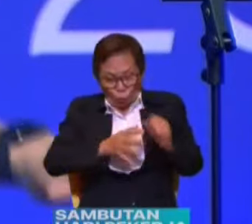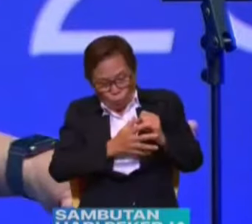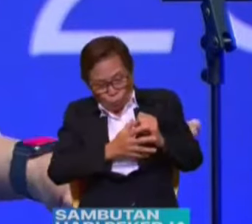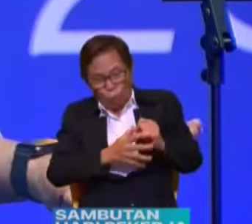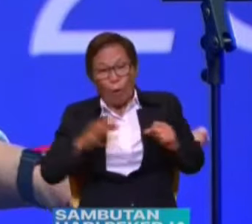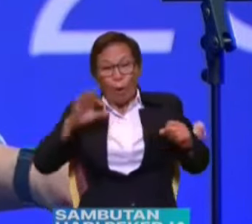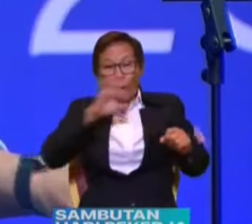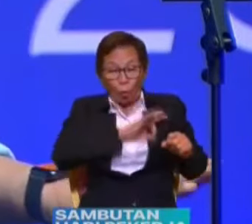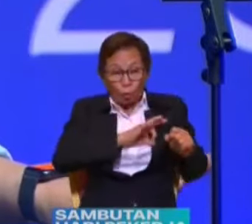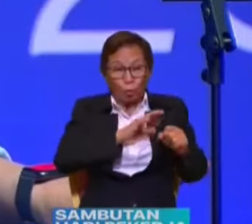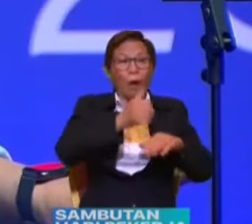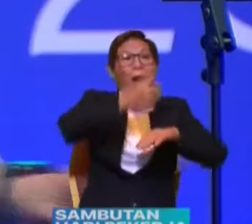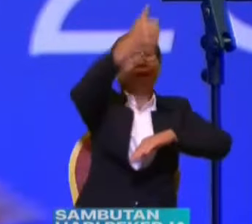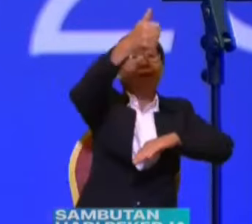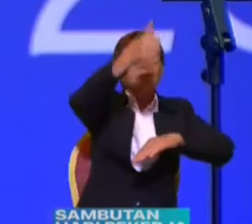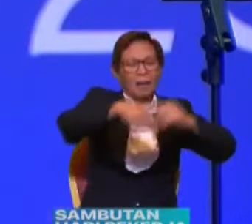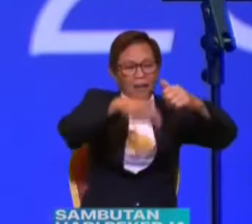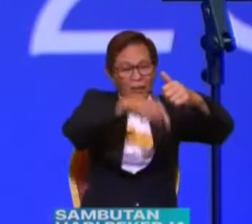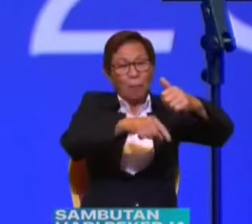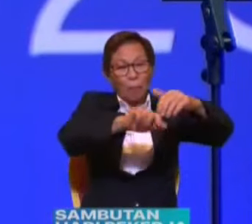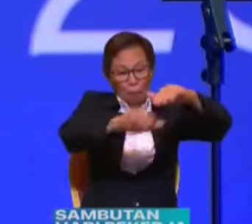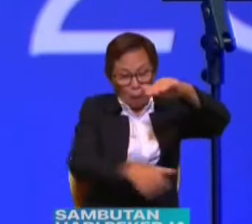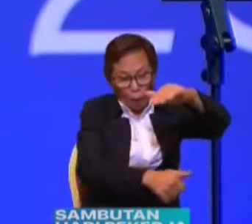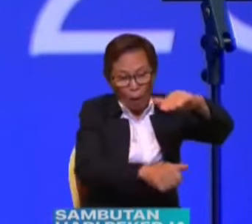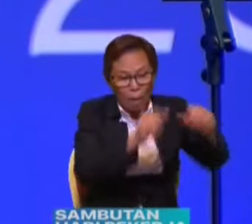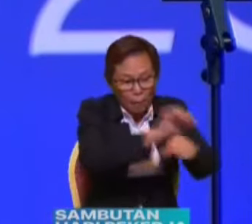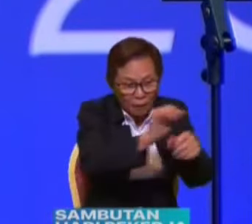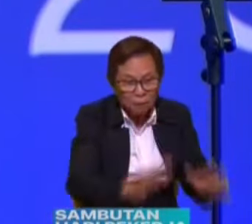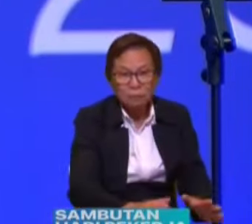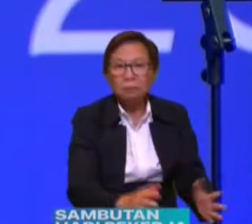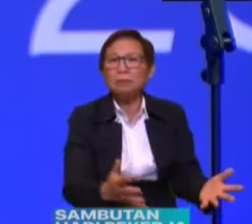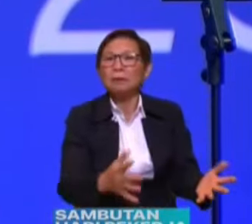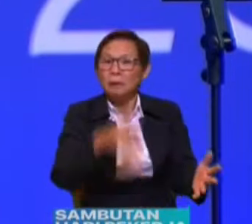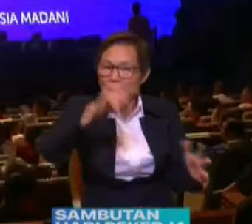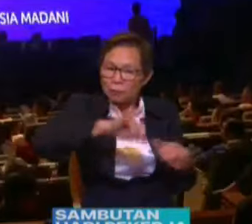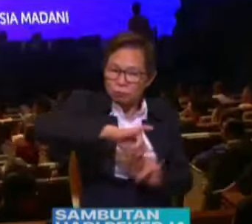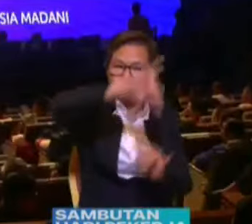di bawah kekal yang sama. Tidak boleh begitu.